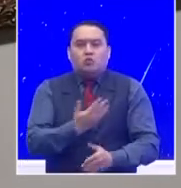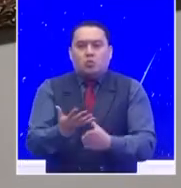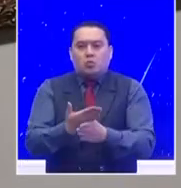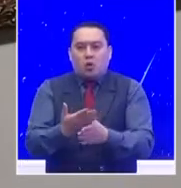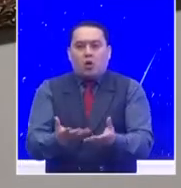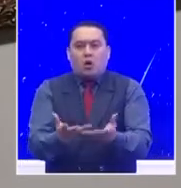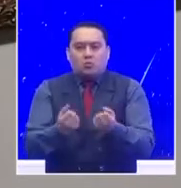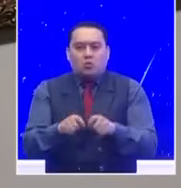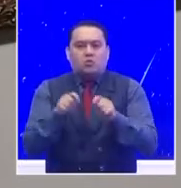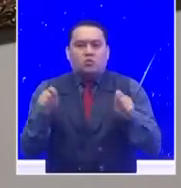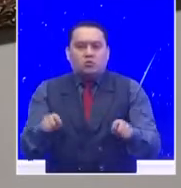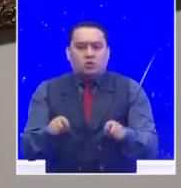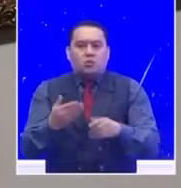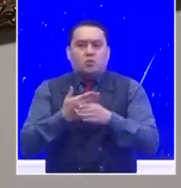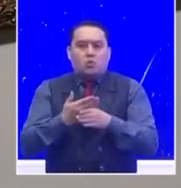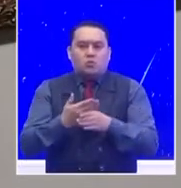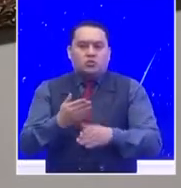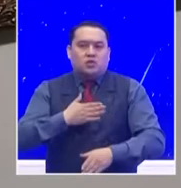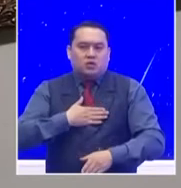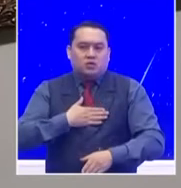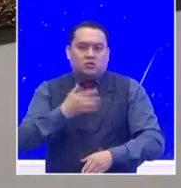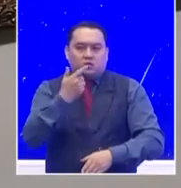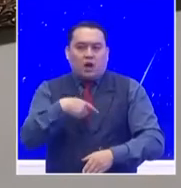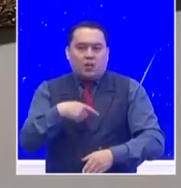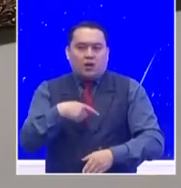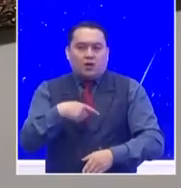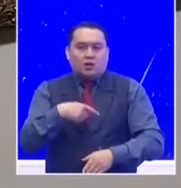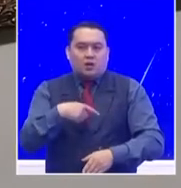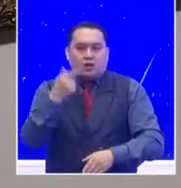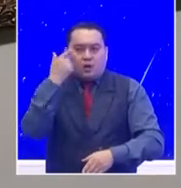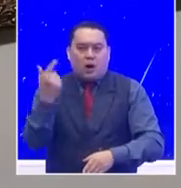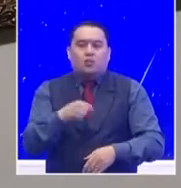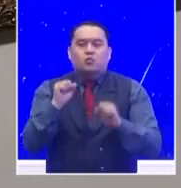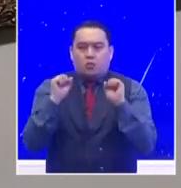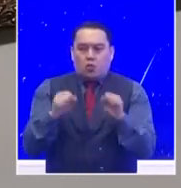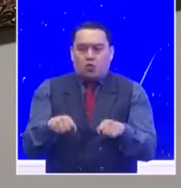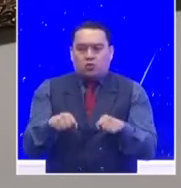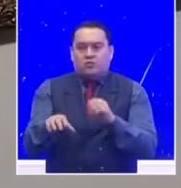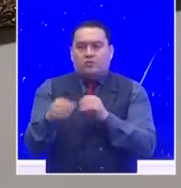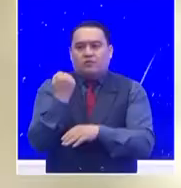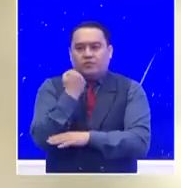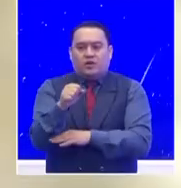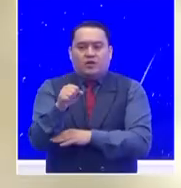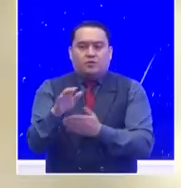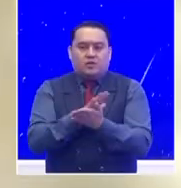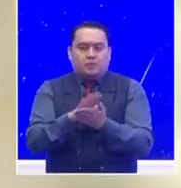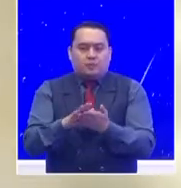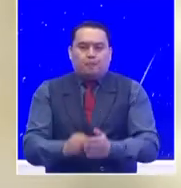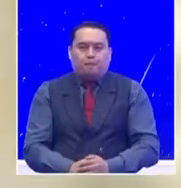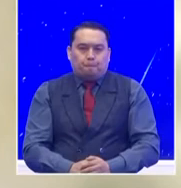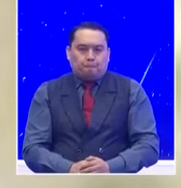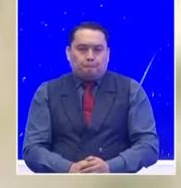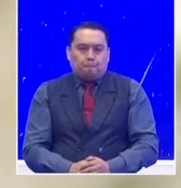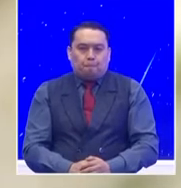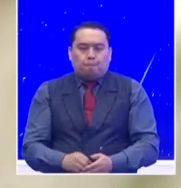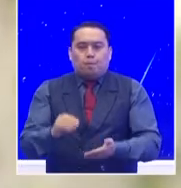в открытии своего дела. Нам сказали, самые из нас грамотные могут выиграть грант. Перефразируя